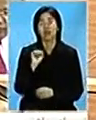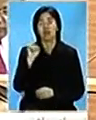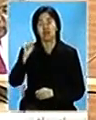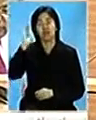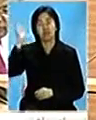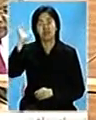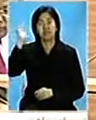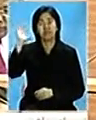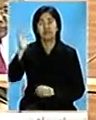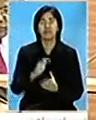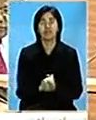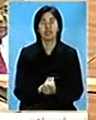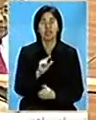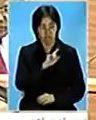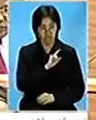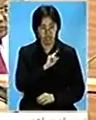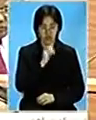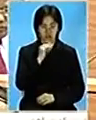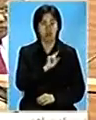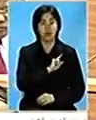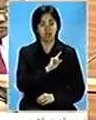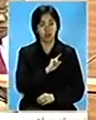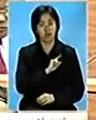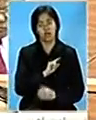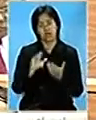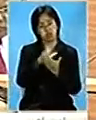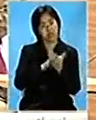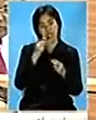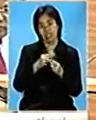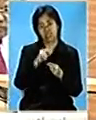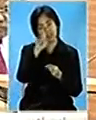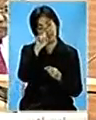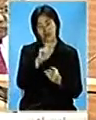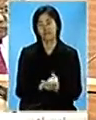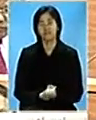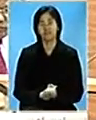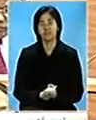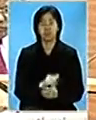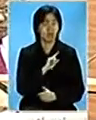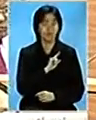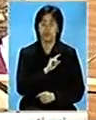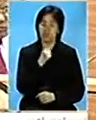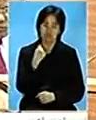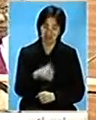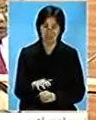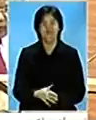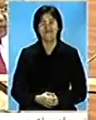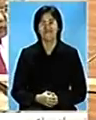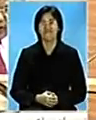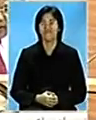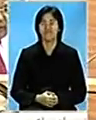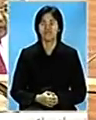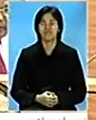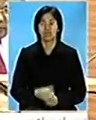ะครับถึงเขาจะรับผิดชอบแต่เสียหายในระดับชาติระหว่างประเทศเขารับผิดชอบไม่พอหรอครับ